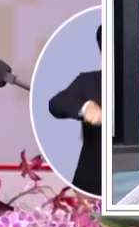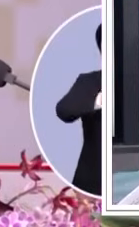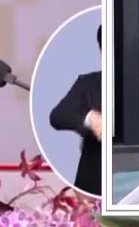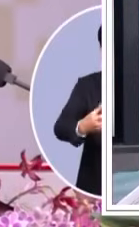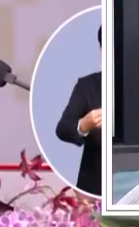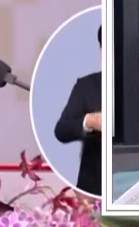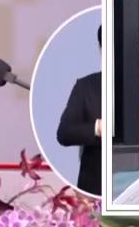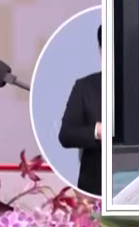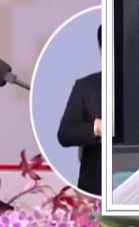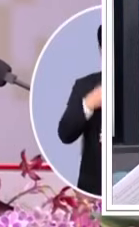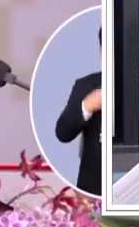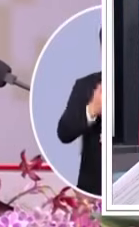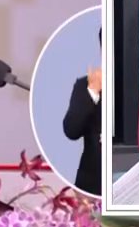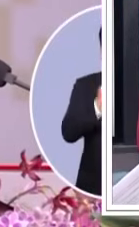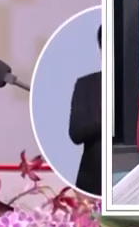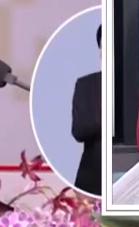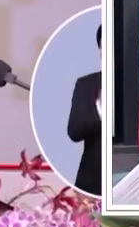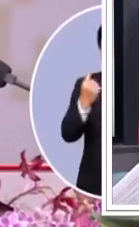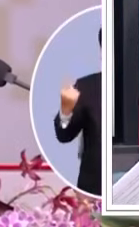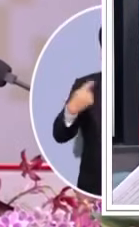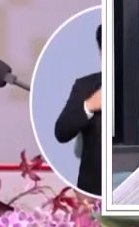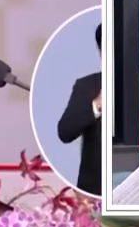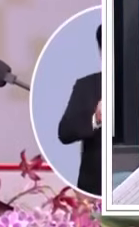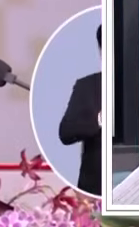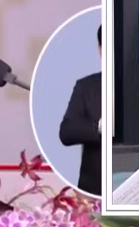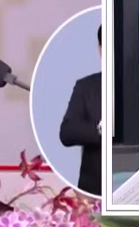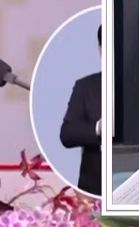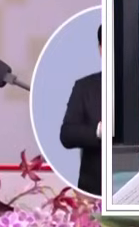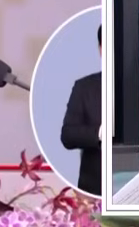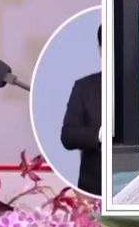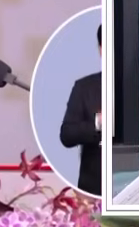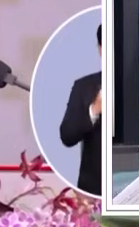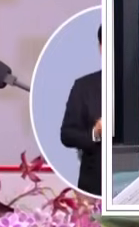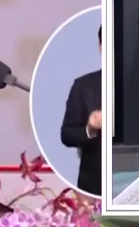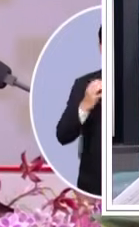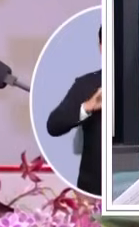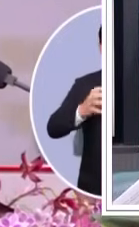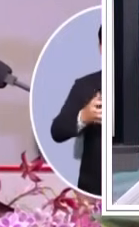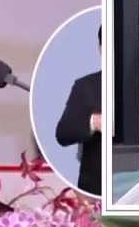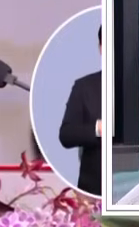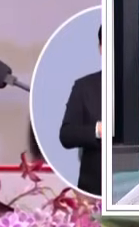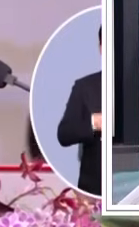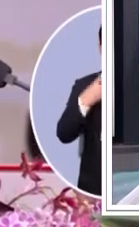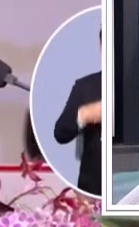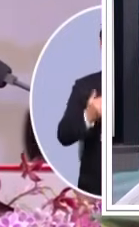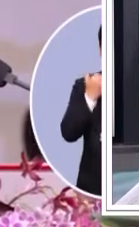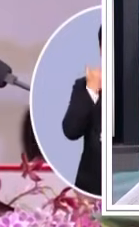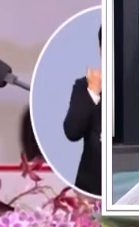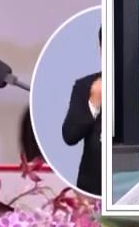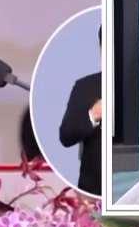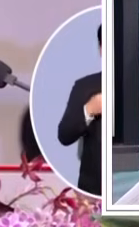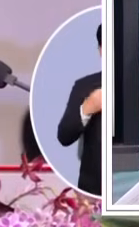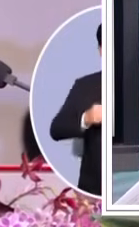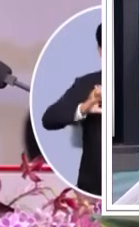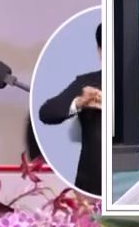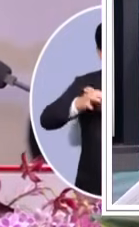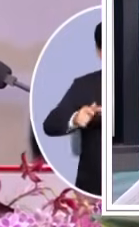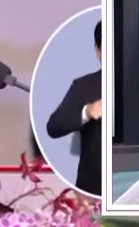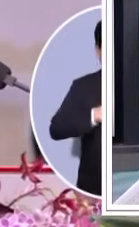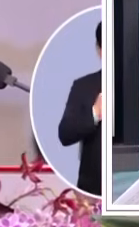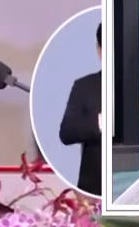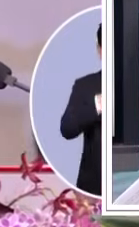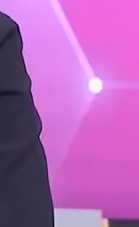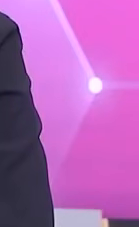绿的主要政治人物都有好，国民党多讲一点台湾，那民进党多讲点中华民国，这样子台湾才有办法真的团